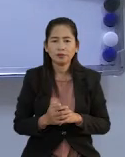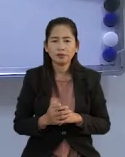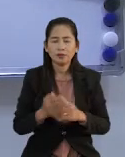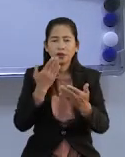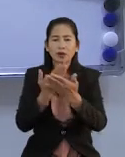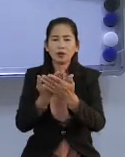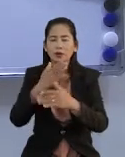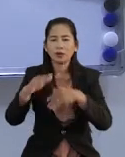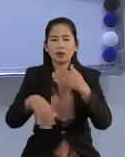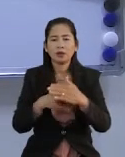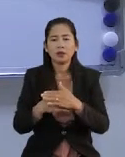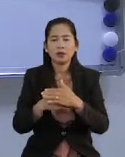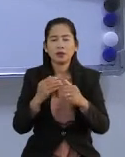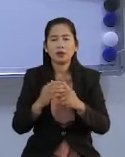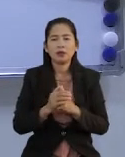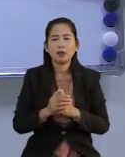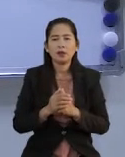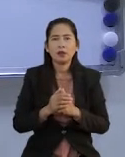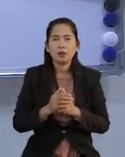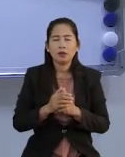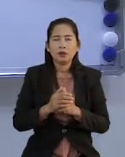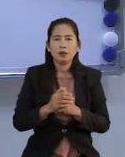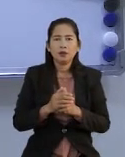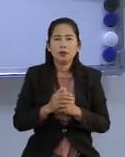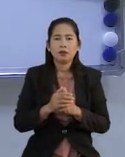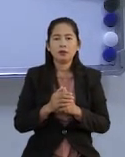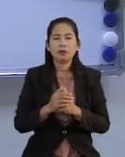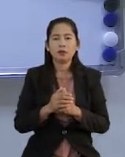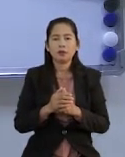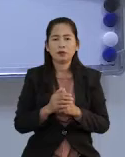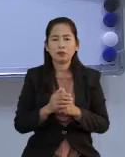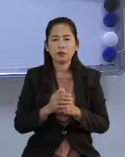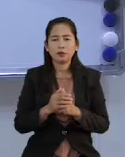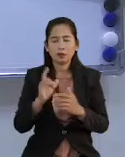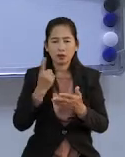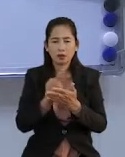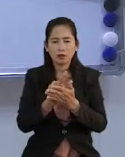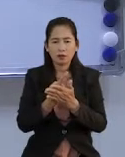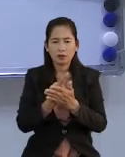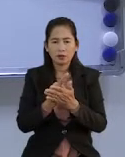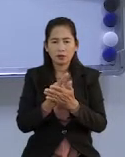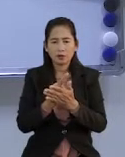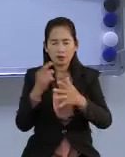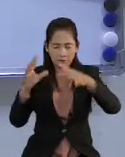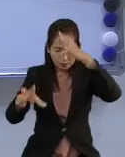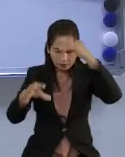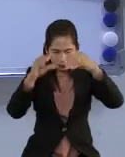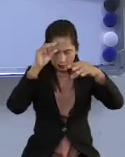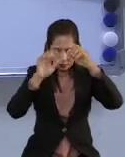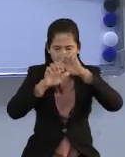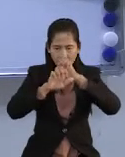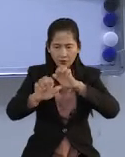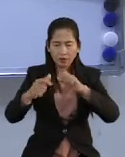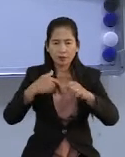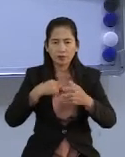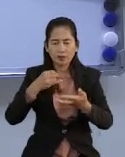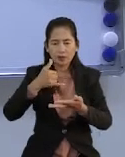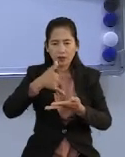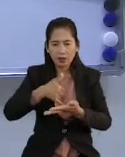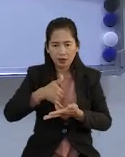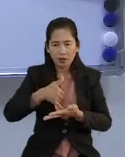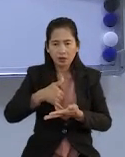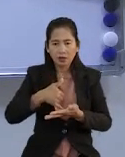ở con côn tiếng ọc này á nhưng chẳng xâm rạp ca cho rùm sắc xa phi trong ngày chung mùi nẹ cừu nơi tháng ngày